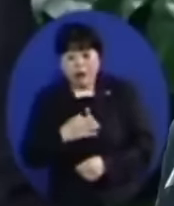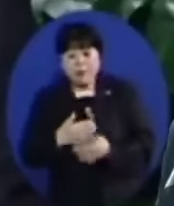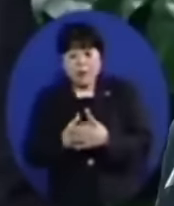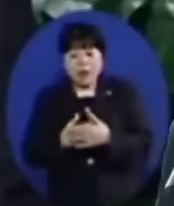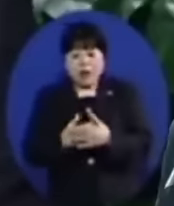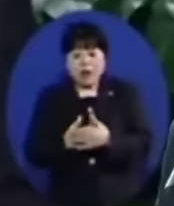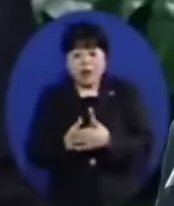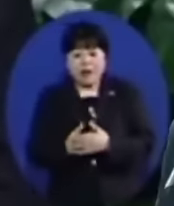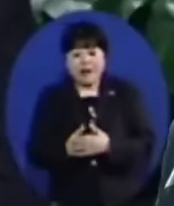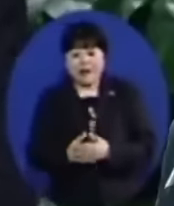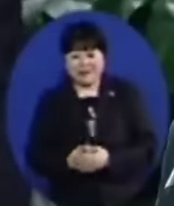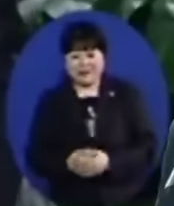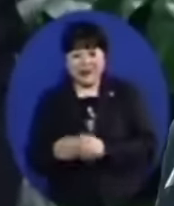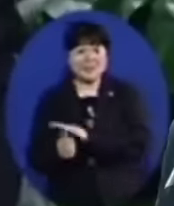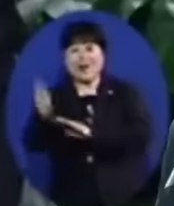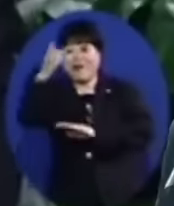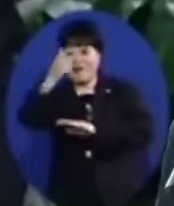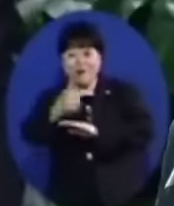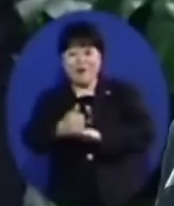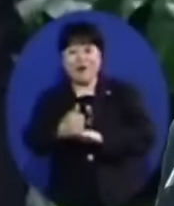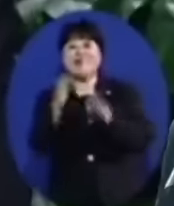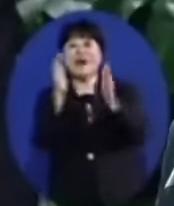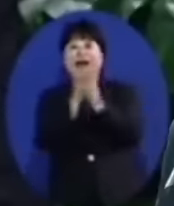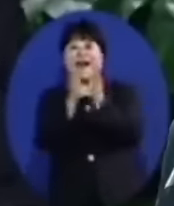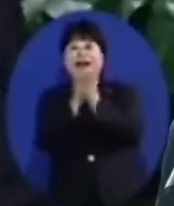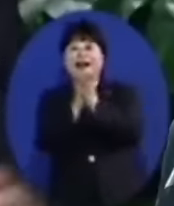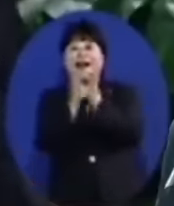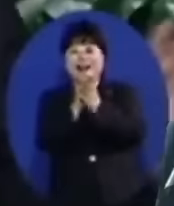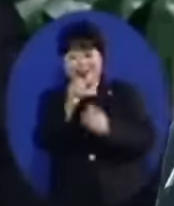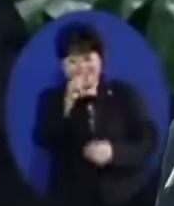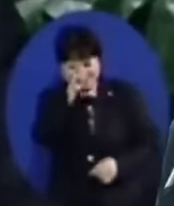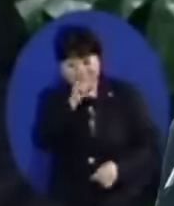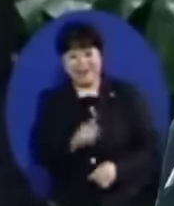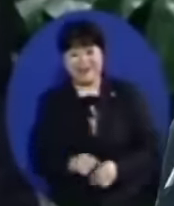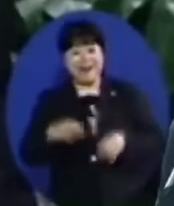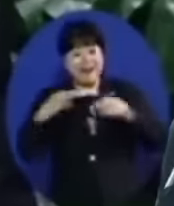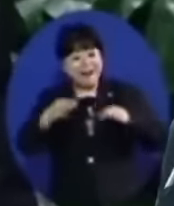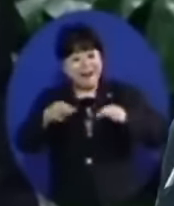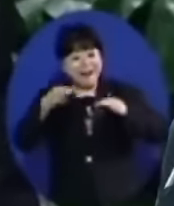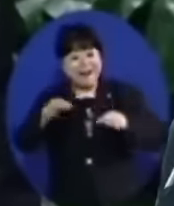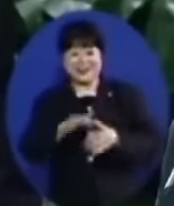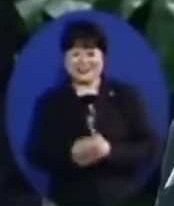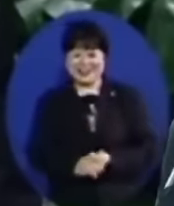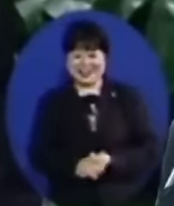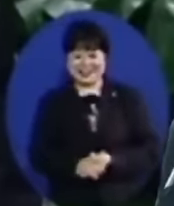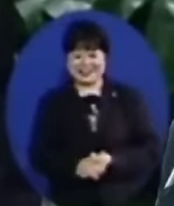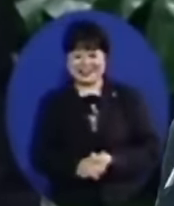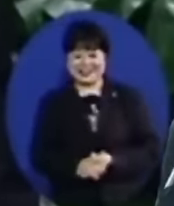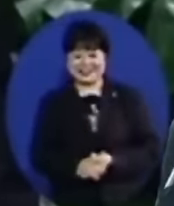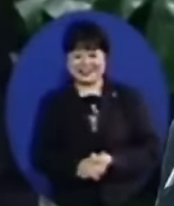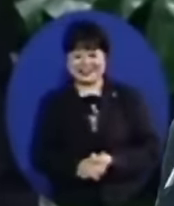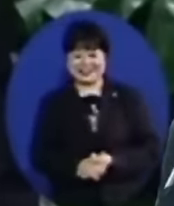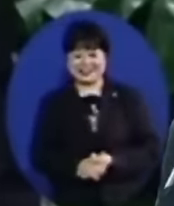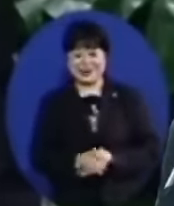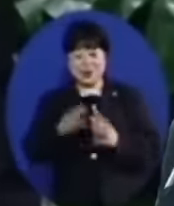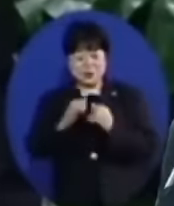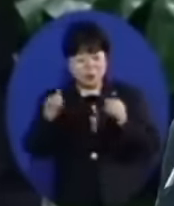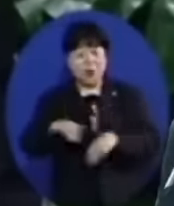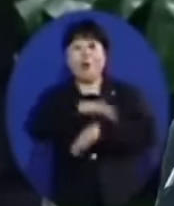그가 성공을 하면 우리가 큰 박수를 치고 호함을 쳤습니다. 온 우리